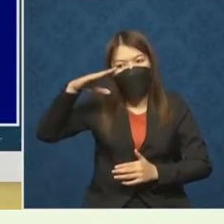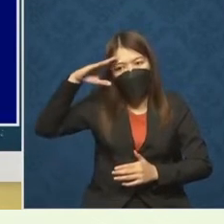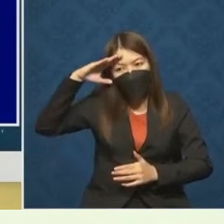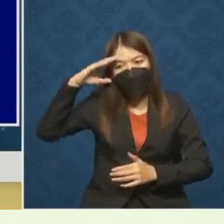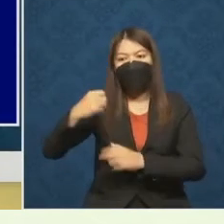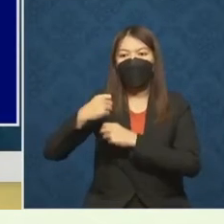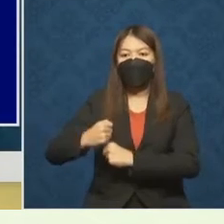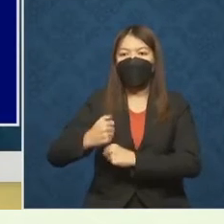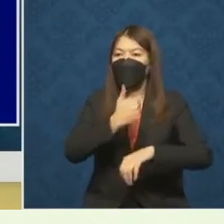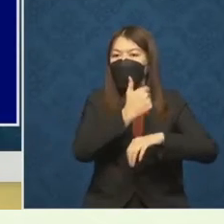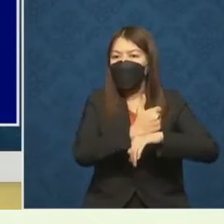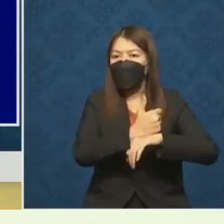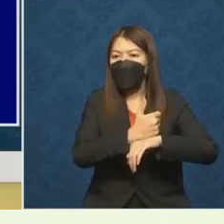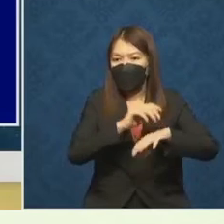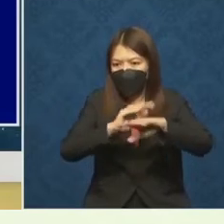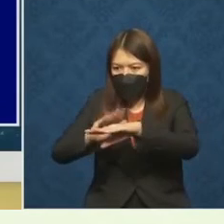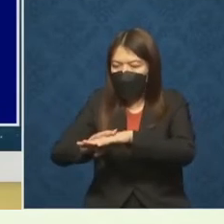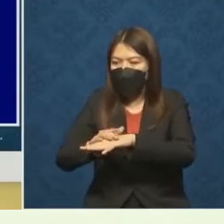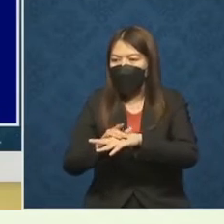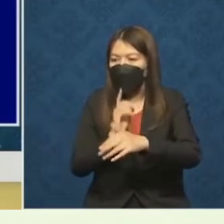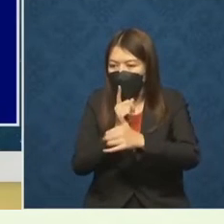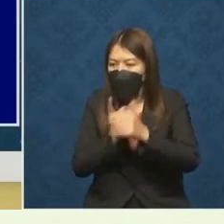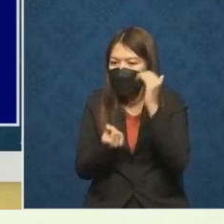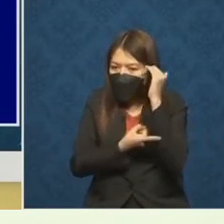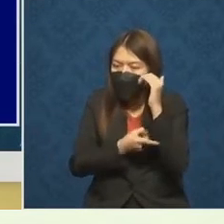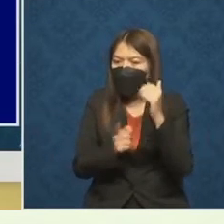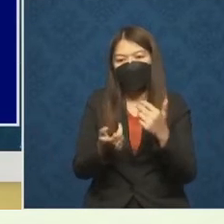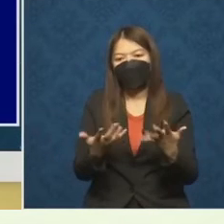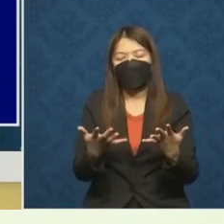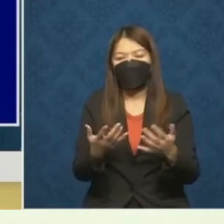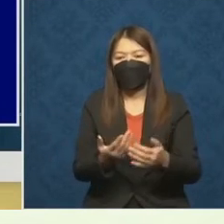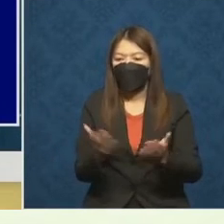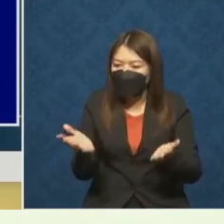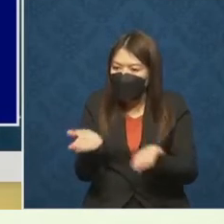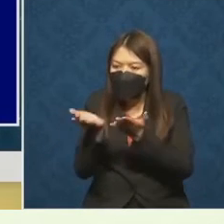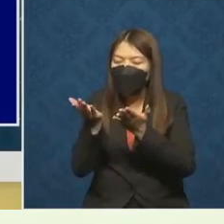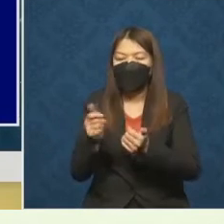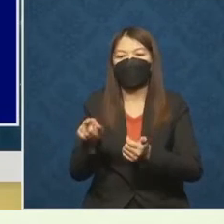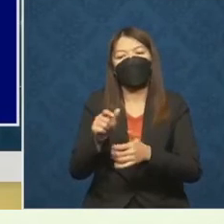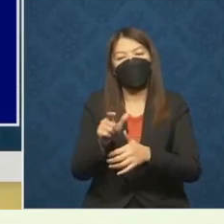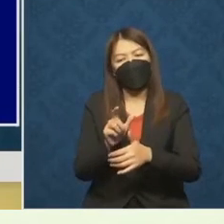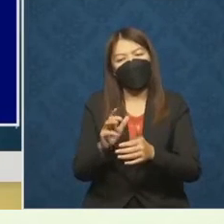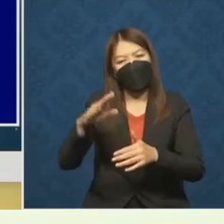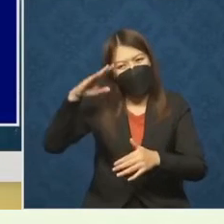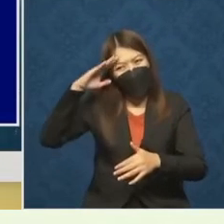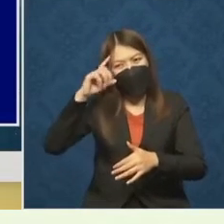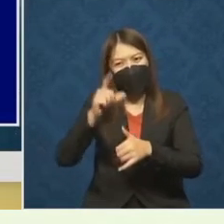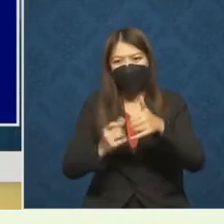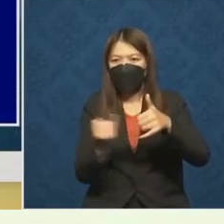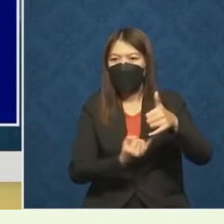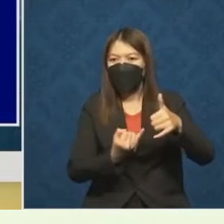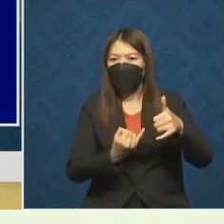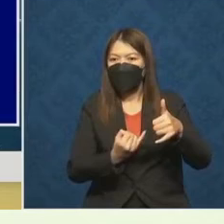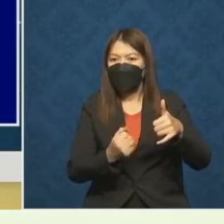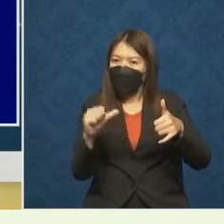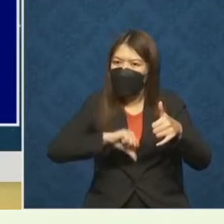านะฮะจะเรียกมาว่ากล่าวตักเตือนหรือลงโทษกลับไปยกย่องสนับสนุนส่งเสริมทหารเลวพวกนี้กันอีกนะฮะ